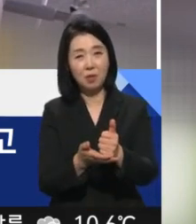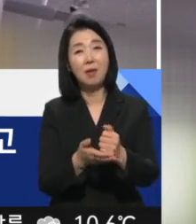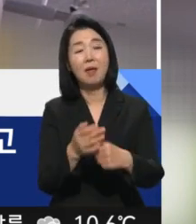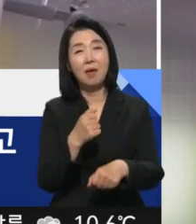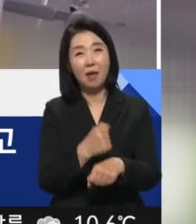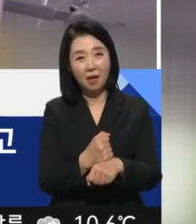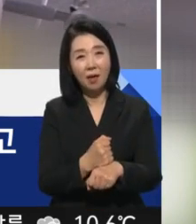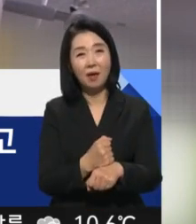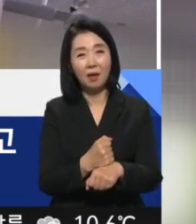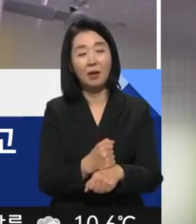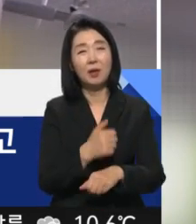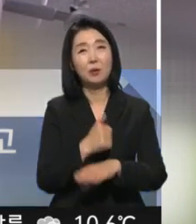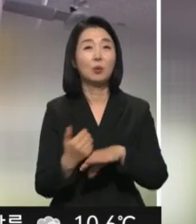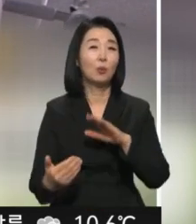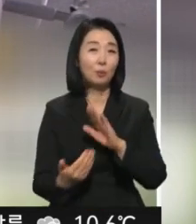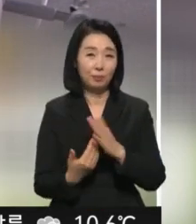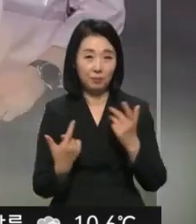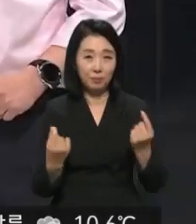시련이 완성된다.